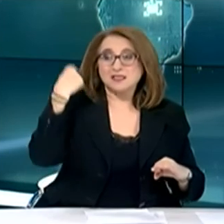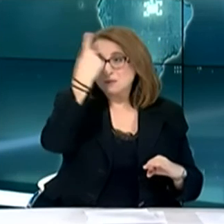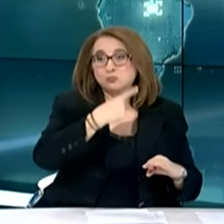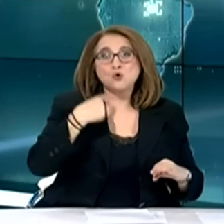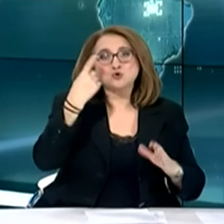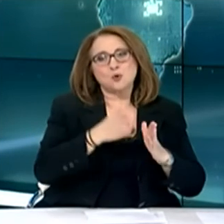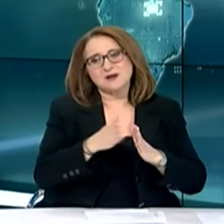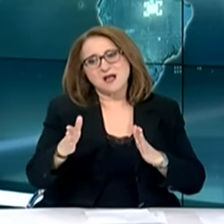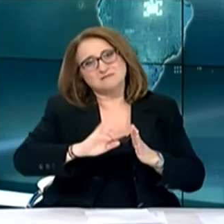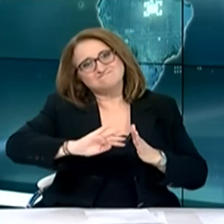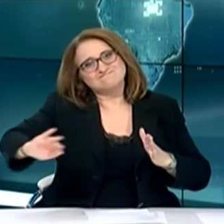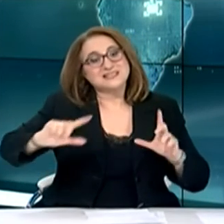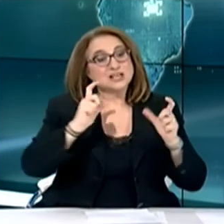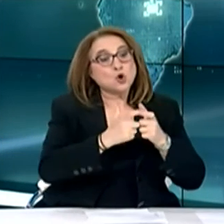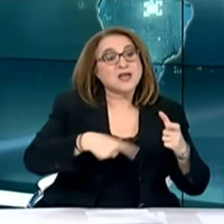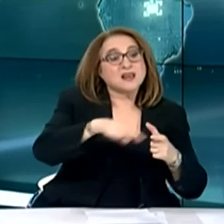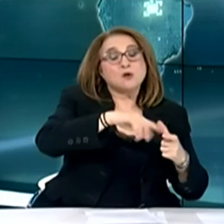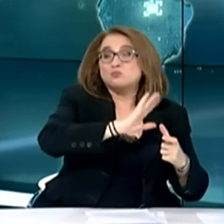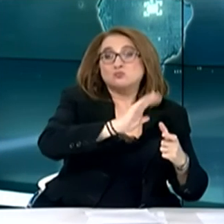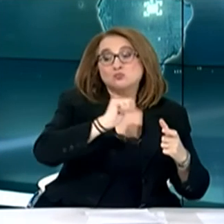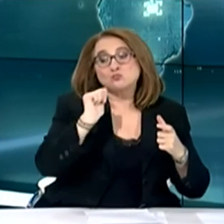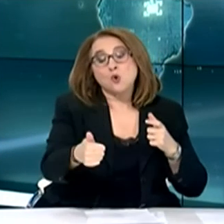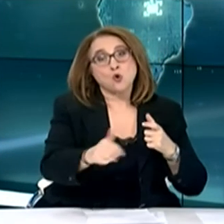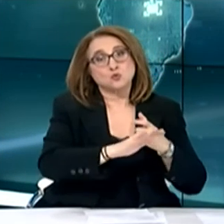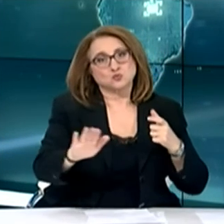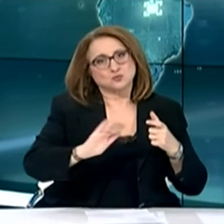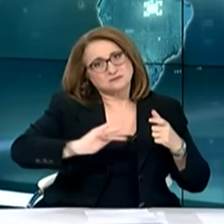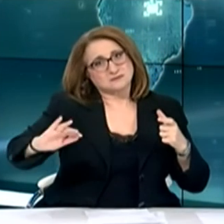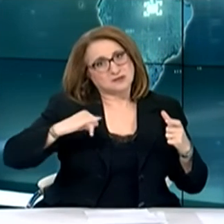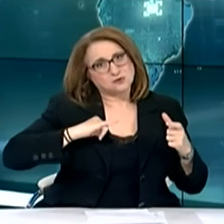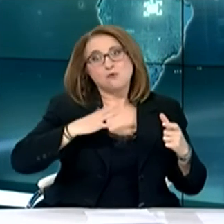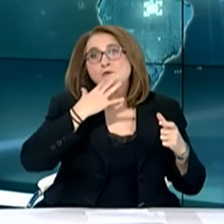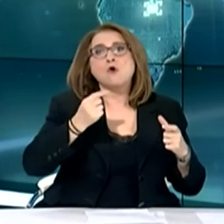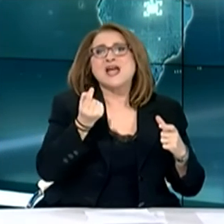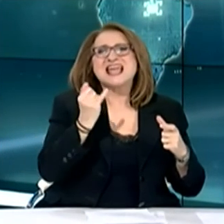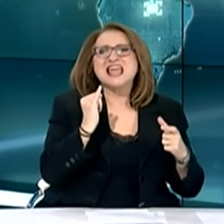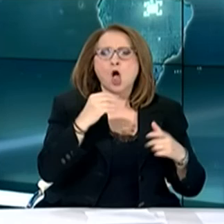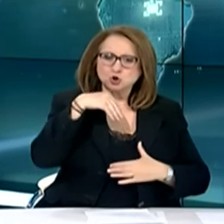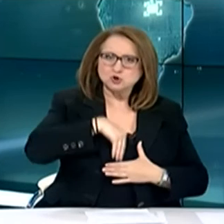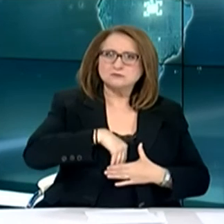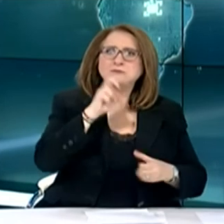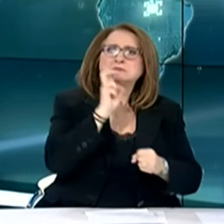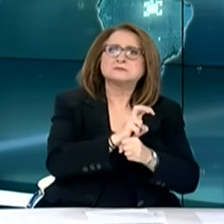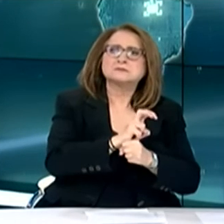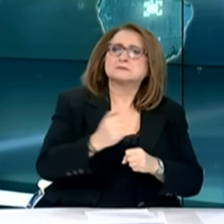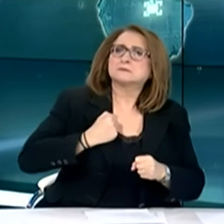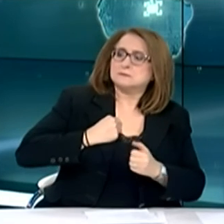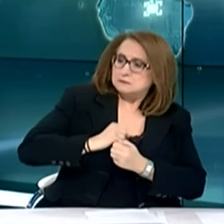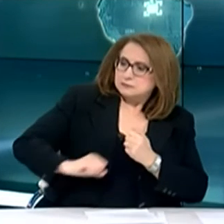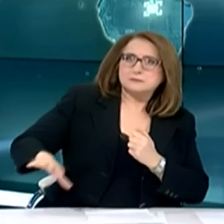στην τουαλέτα, το οποίο το εξετάζουμε και εμείς να δίνονται ειδικές οδηγίες σε αυτούς που φεύγουν και πάνε στο σπίτι να προσέχουν λίγο περισσότερο.